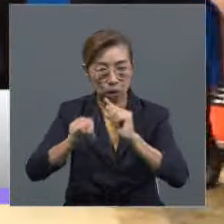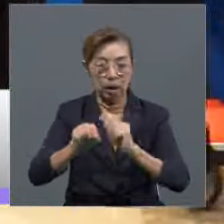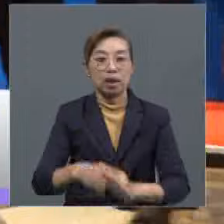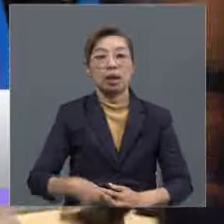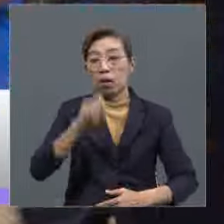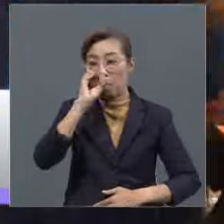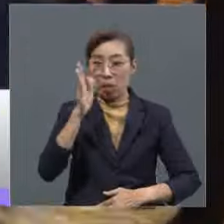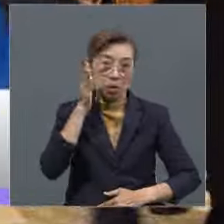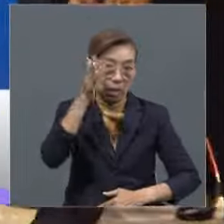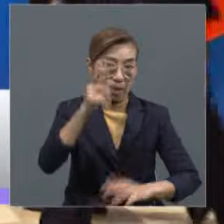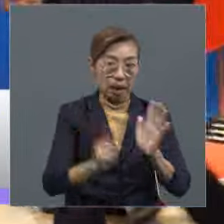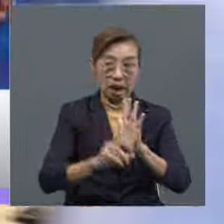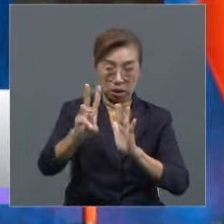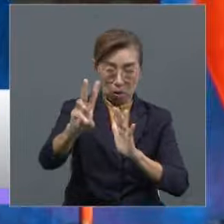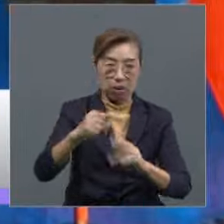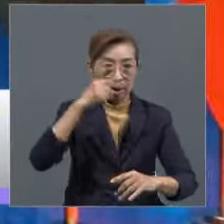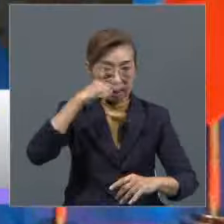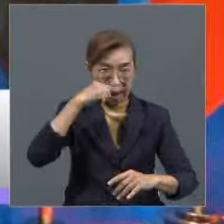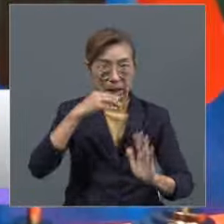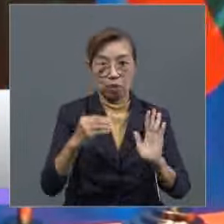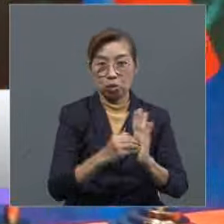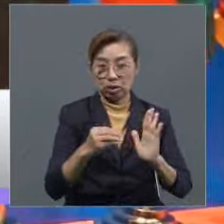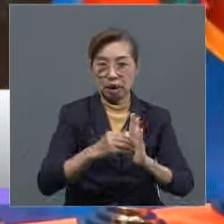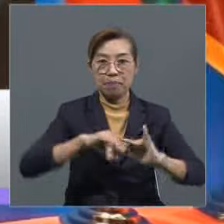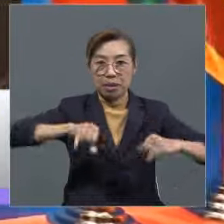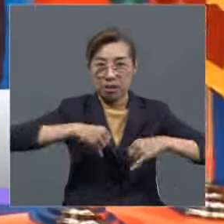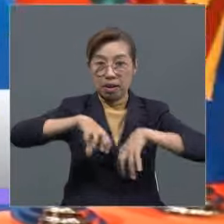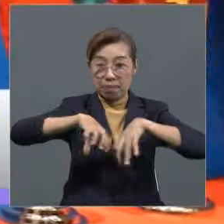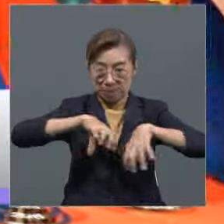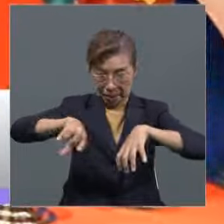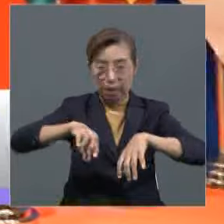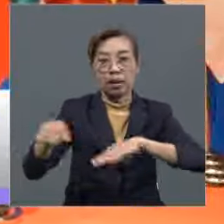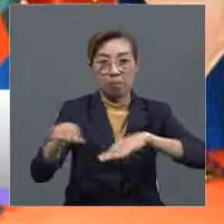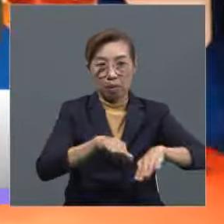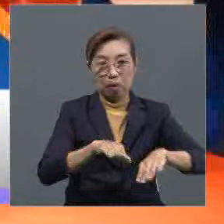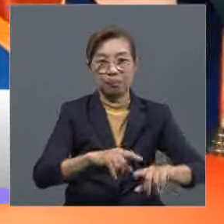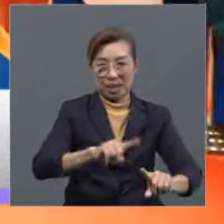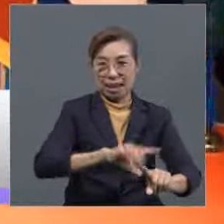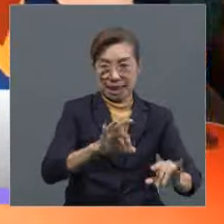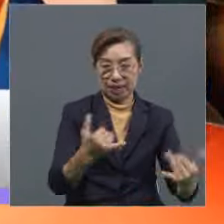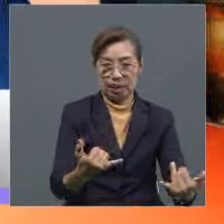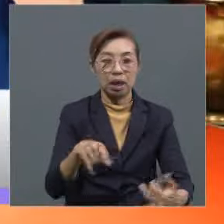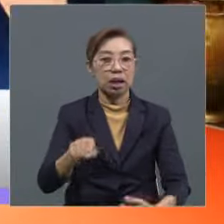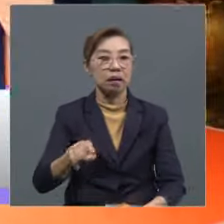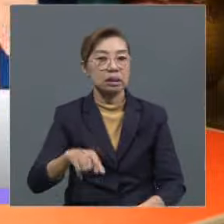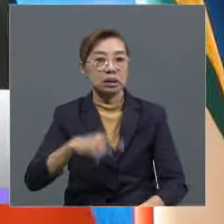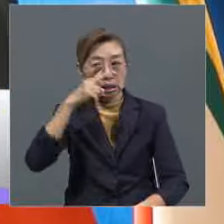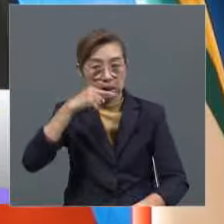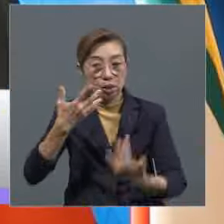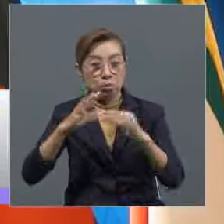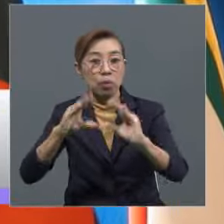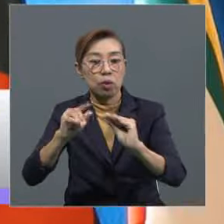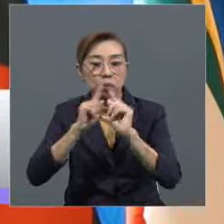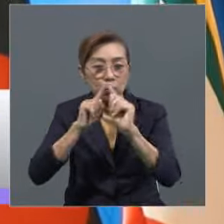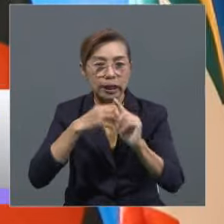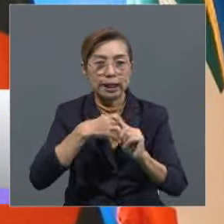ผู้นำบีมสกครั้งที่ 6ที่กรุงเทพฯในเดือนกันยายนนี้ซึ่งการประชุมครั้งนี้ถือเป็นข้อริเริ่มของไทยที่หวังจะให้มีการหารือ